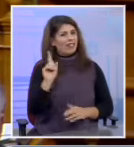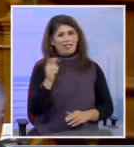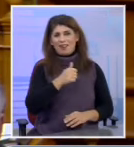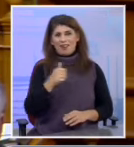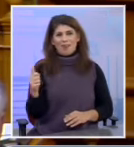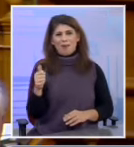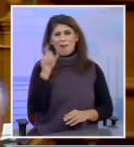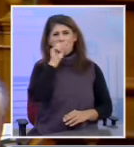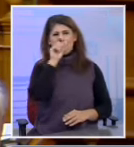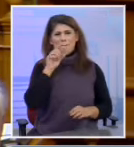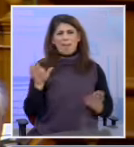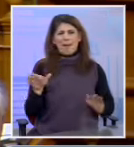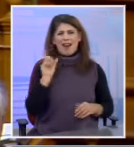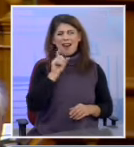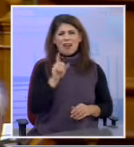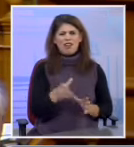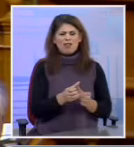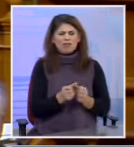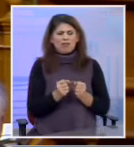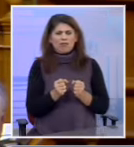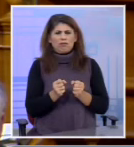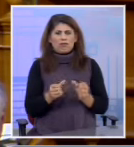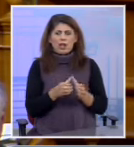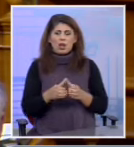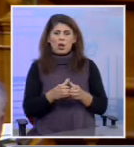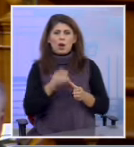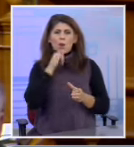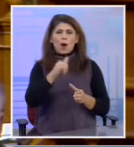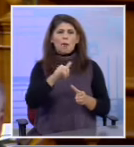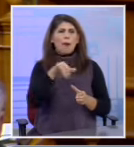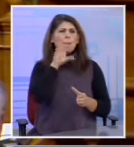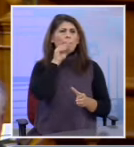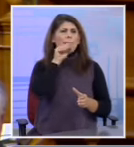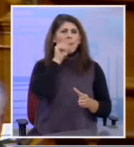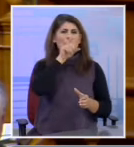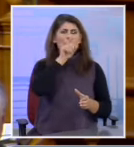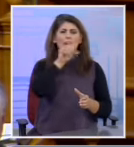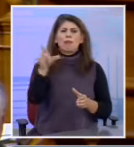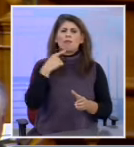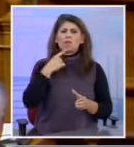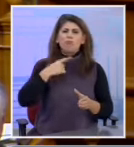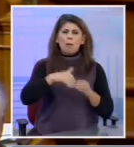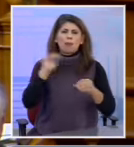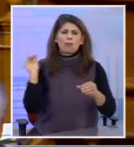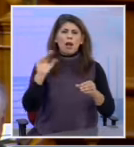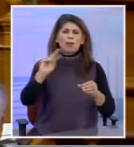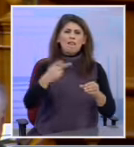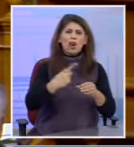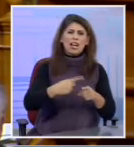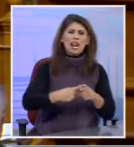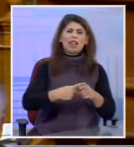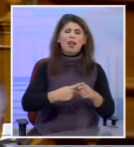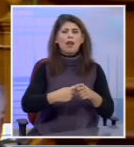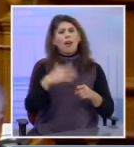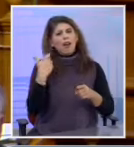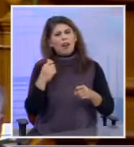τα παπαγαλάκια των ακραίων συντηρητικών κύκλων που διαρκώς παπαγαλίζουν έξοδος, Brexit, καταστροφή. Υπάρχουν και